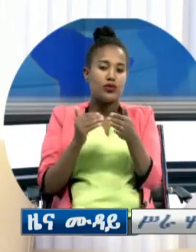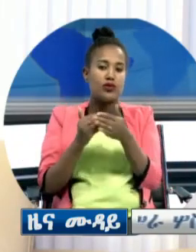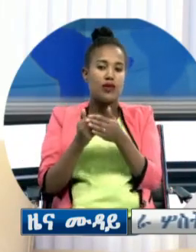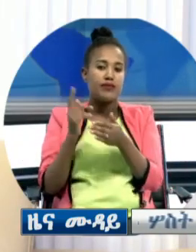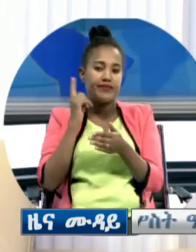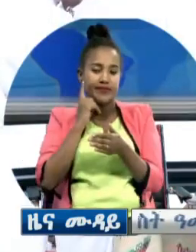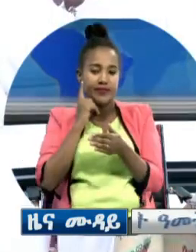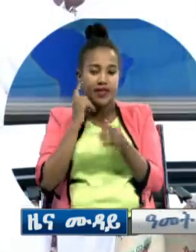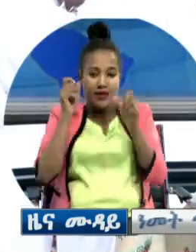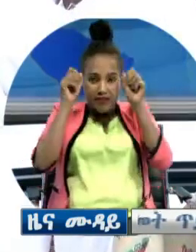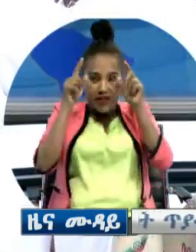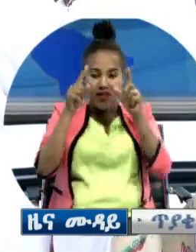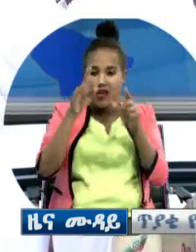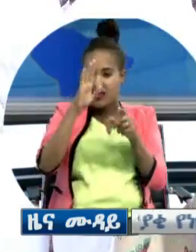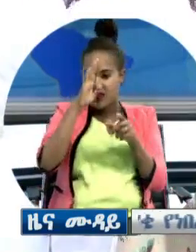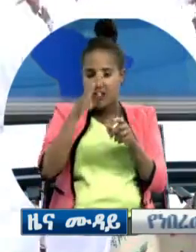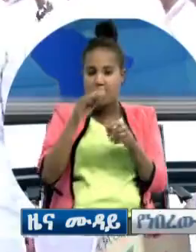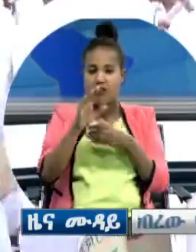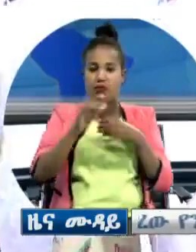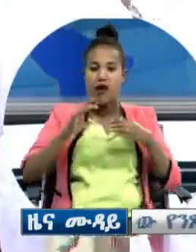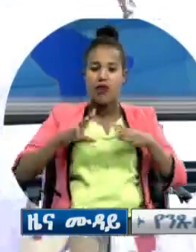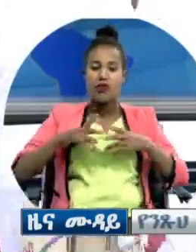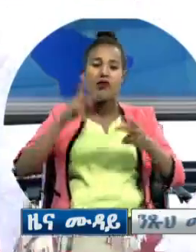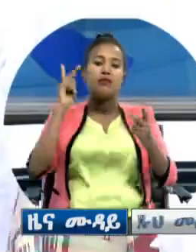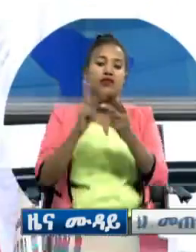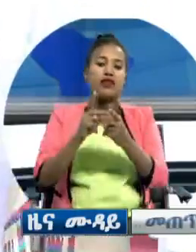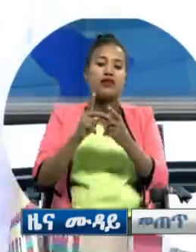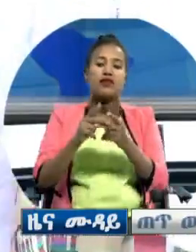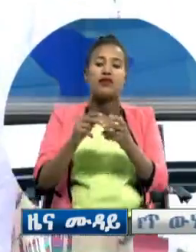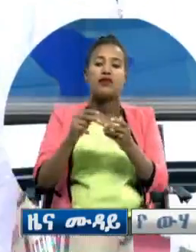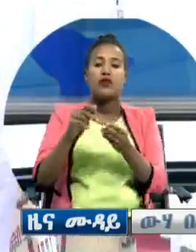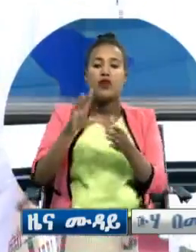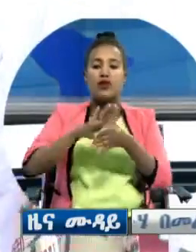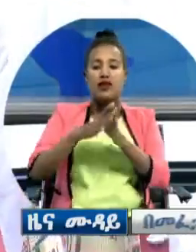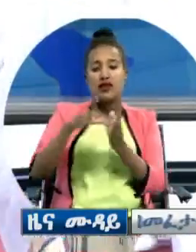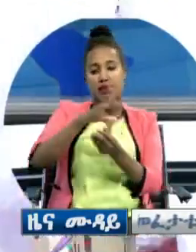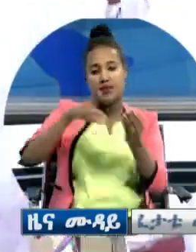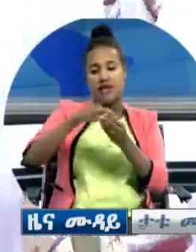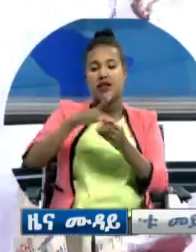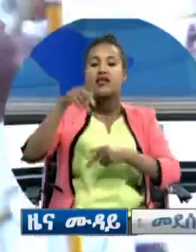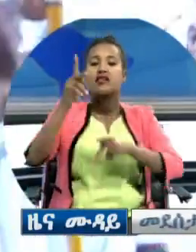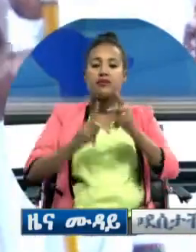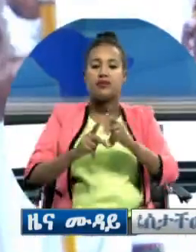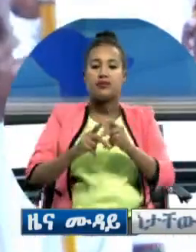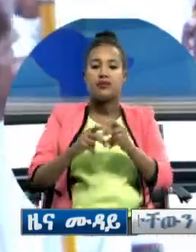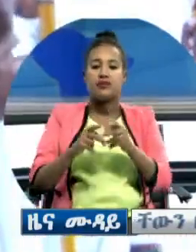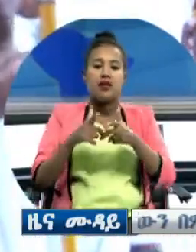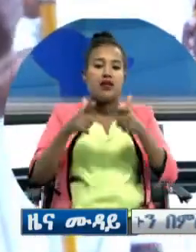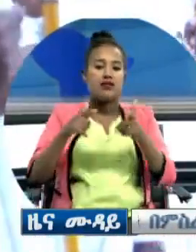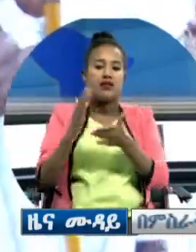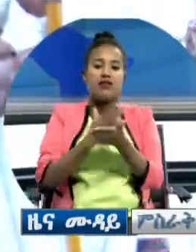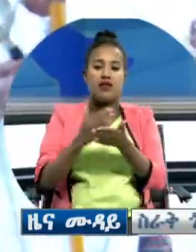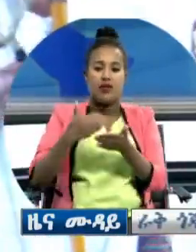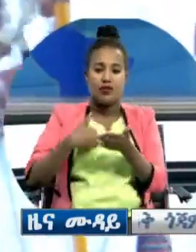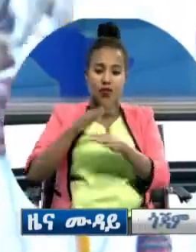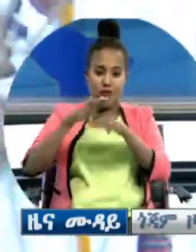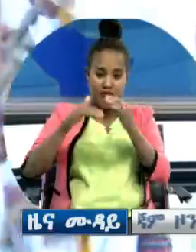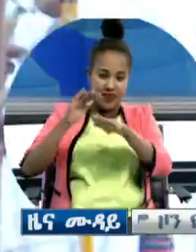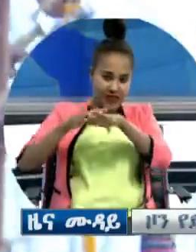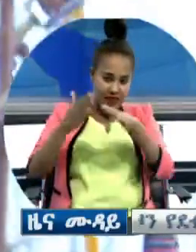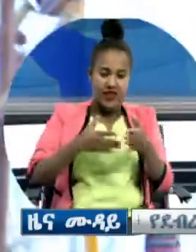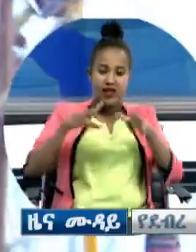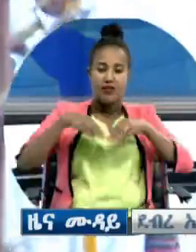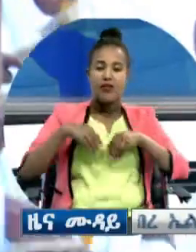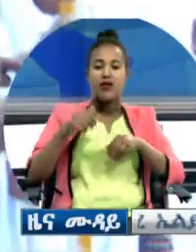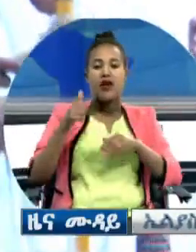መነቃቃት ተፈጥሯል። በዓሉ በስኬት እንዲጠናቀቅ የጎንደር ከተማና አካባቢው ህዝብ ሚናው ትልቅ እንደሆነ አንስተው ሁሉም ሰው እንግዶችን ተቀብሎ በማስተናገድ በኩል